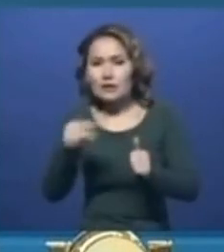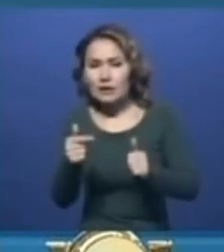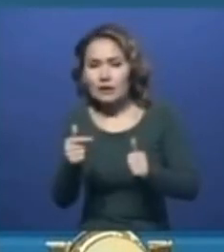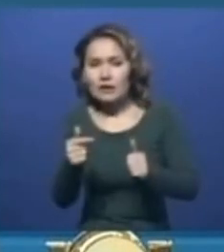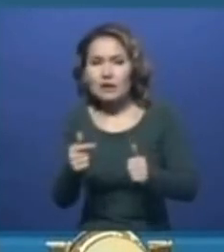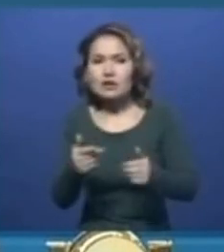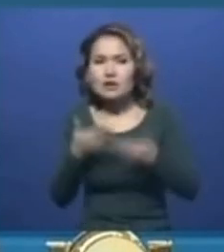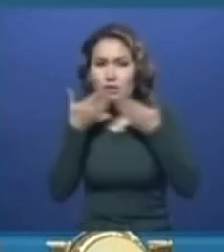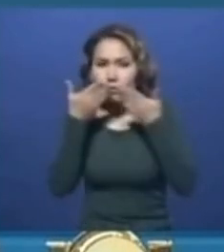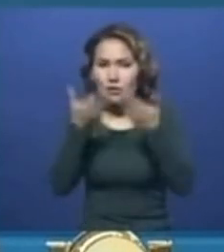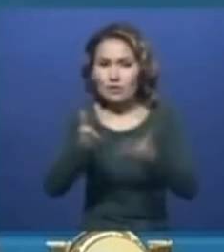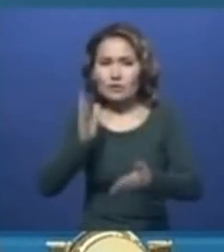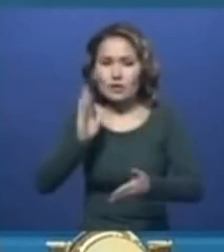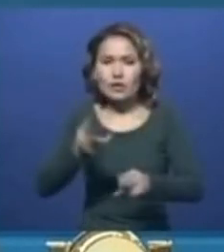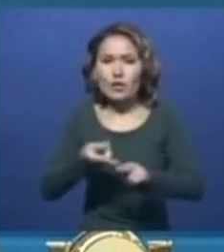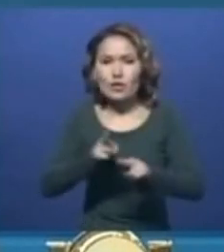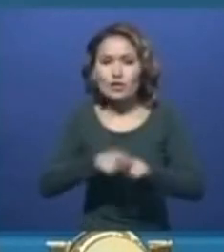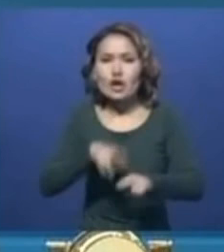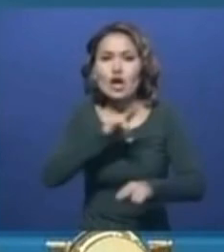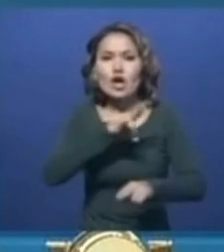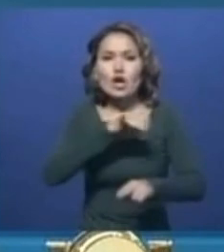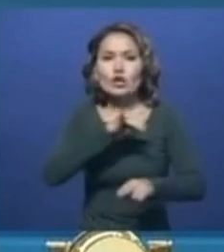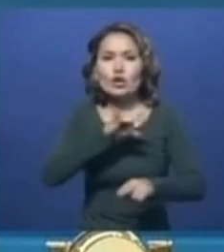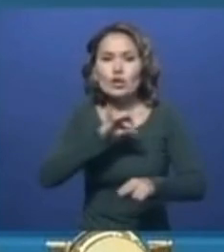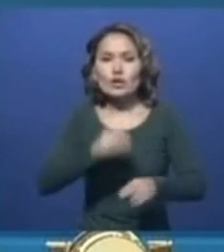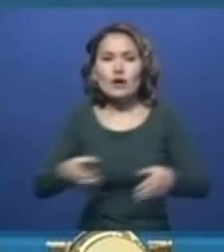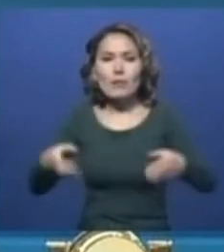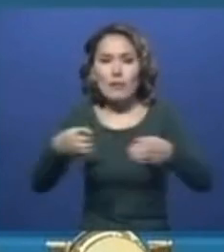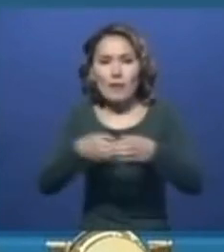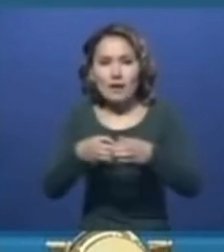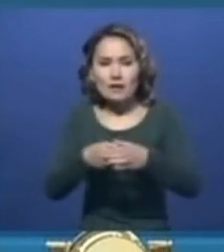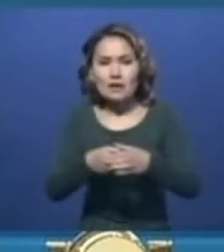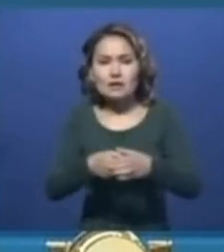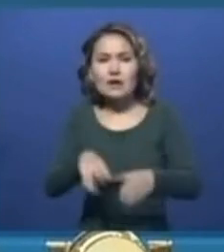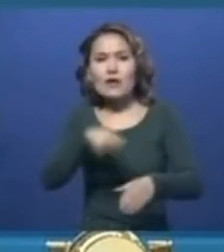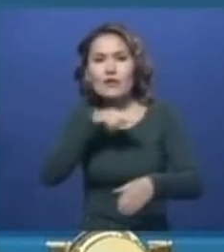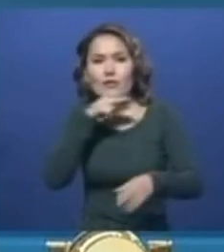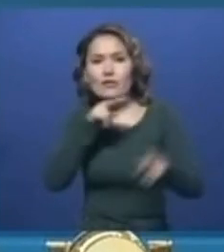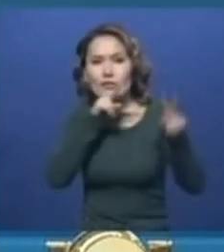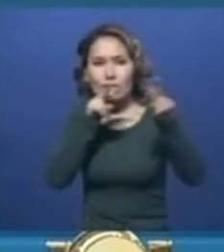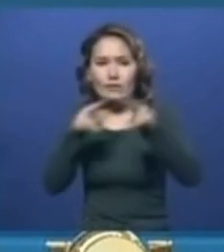болады. Нұр Отан бұл жұмысқа белсене атсалысып, партиялық жіті